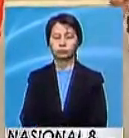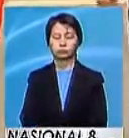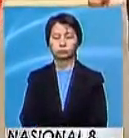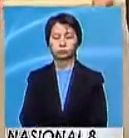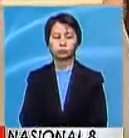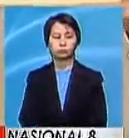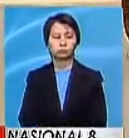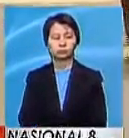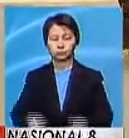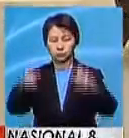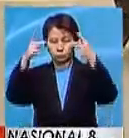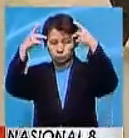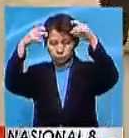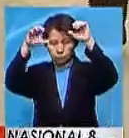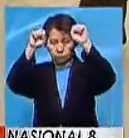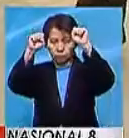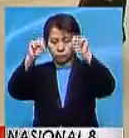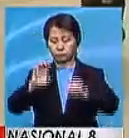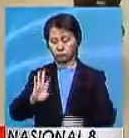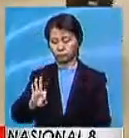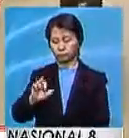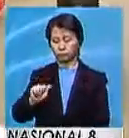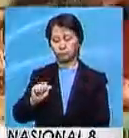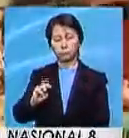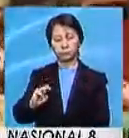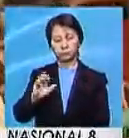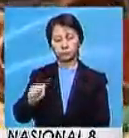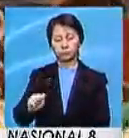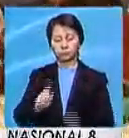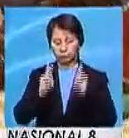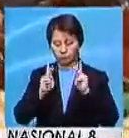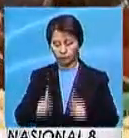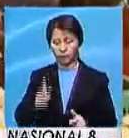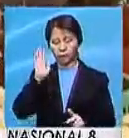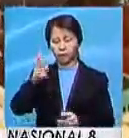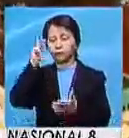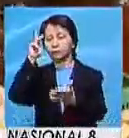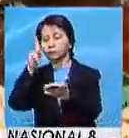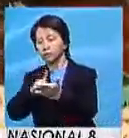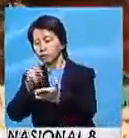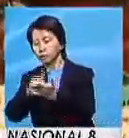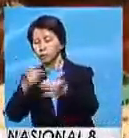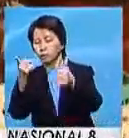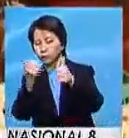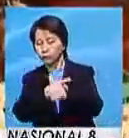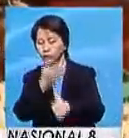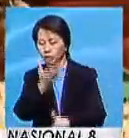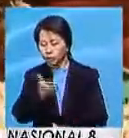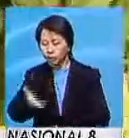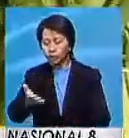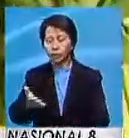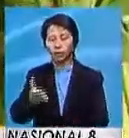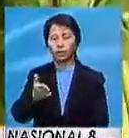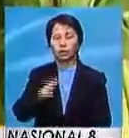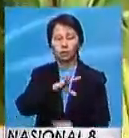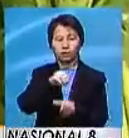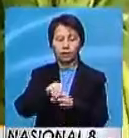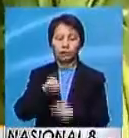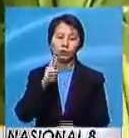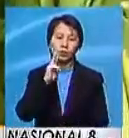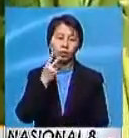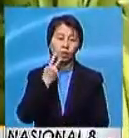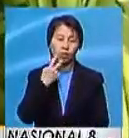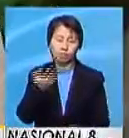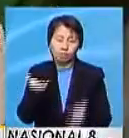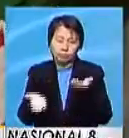Menurut Presiden Farma, Tan Sri Badaruddin Amiruddin, pihaknya akan mengenal pasti terlebih dahulu barangan mentah termasuk sayur